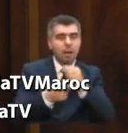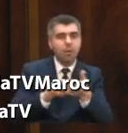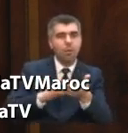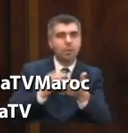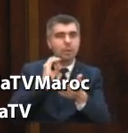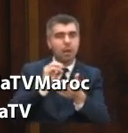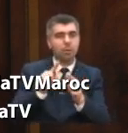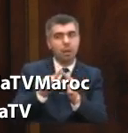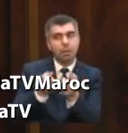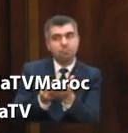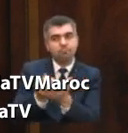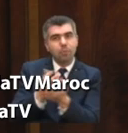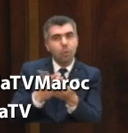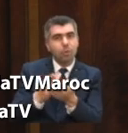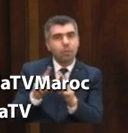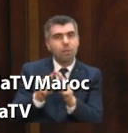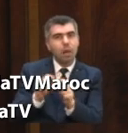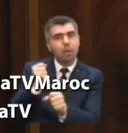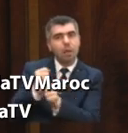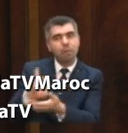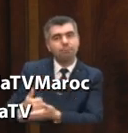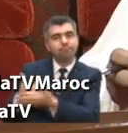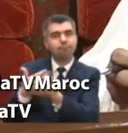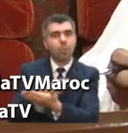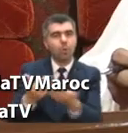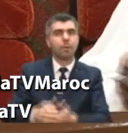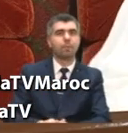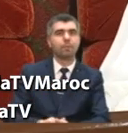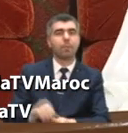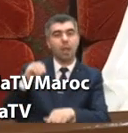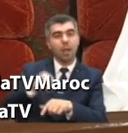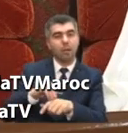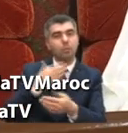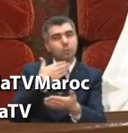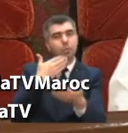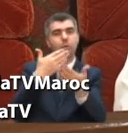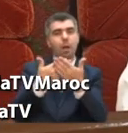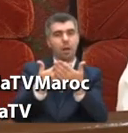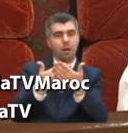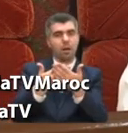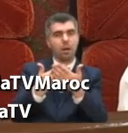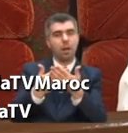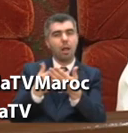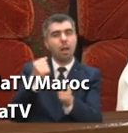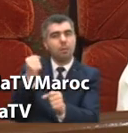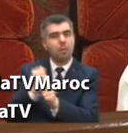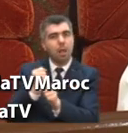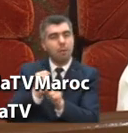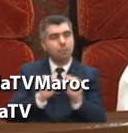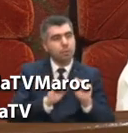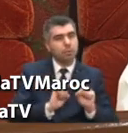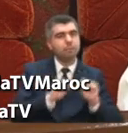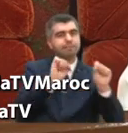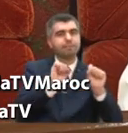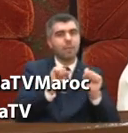دستوريا. كما أنتهز الفرصة لأجدد الشكر لكل جنود الخفاء والعلن الذين يتصدون لهذه